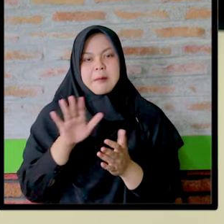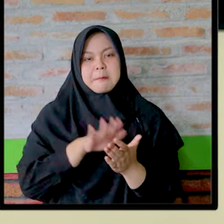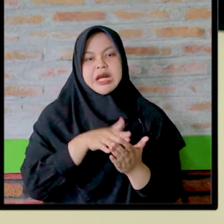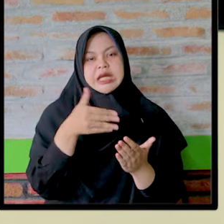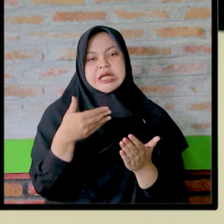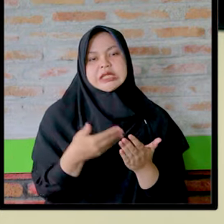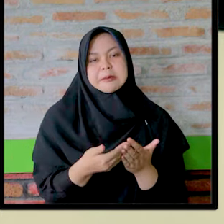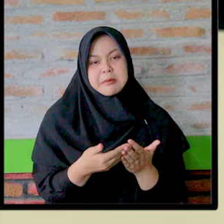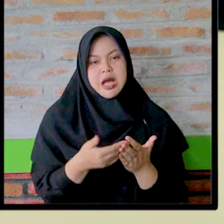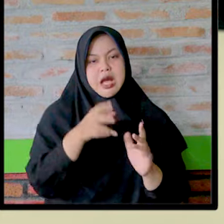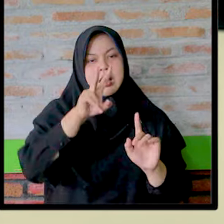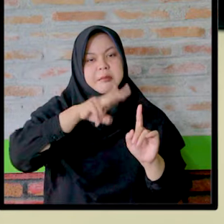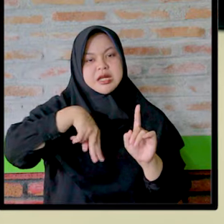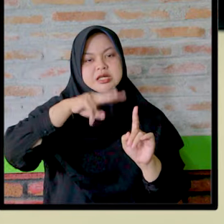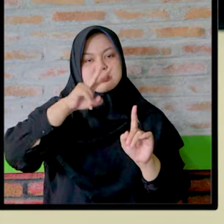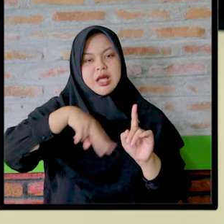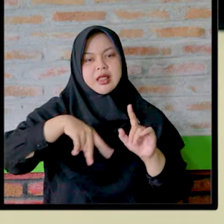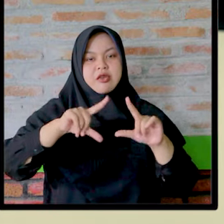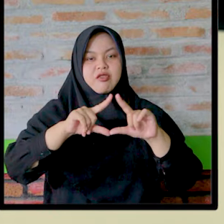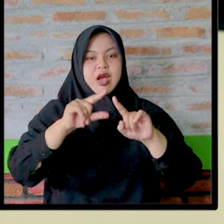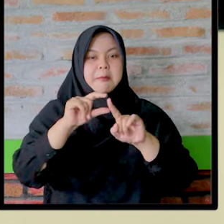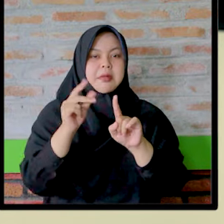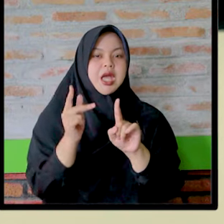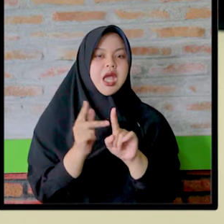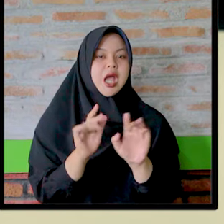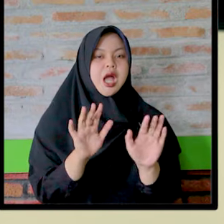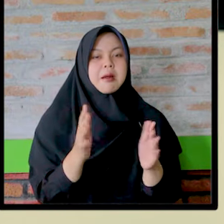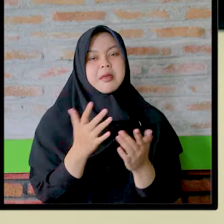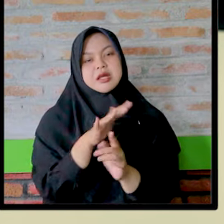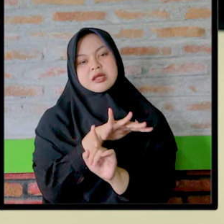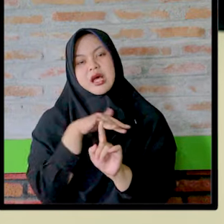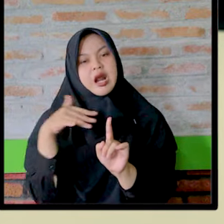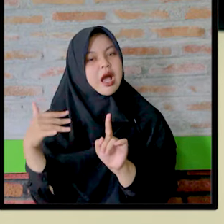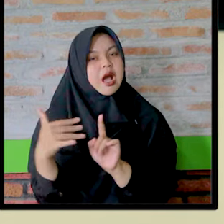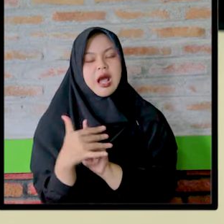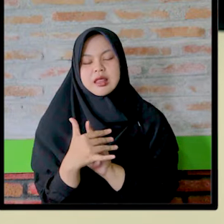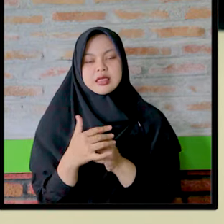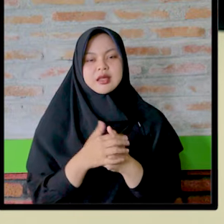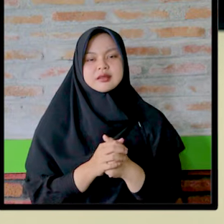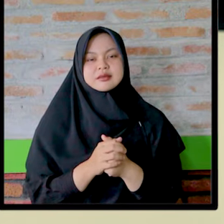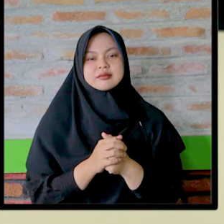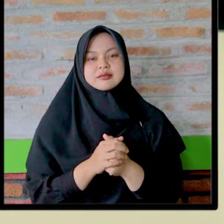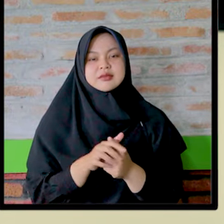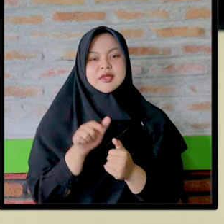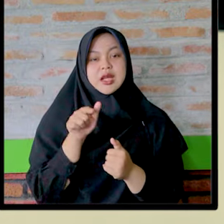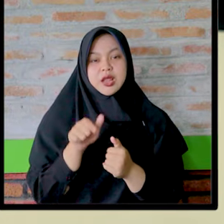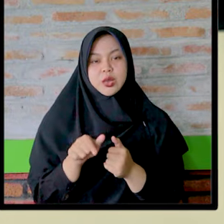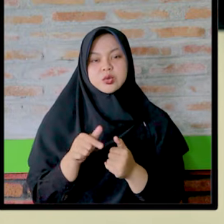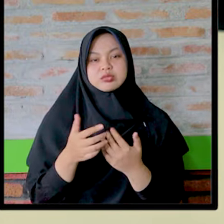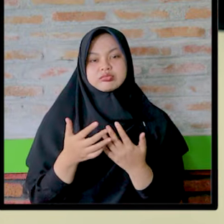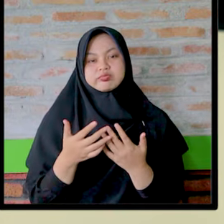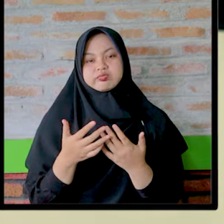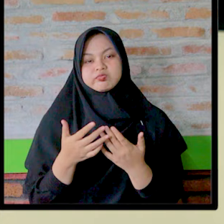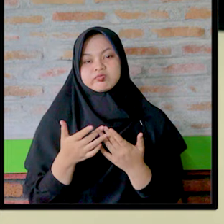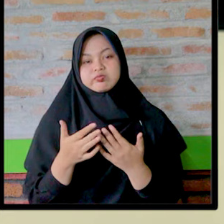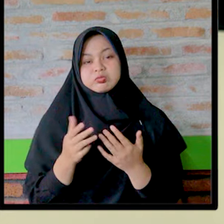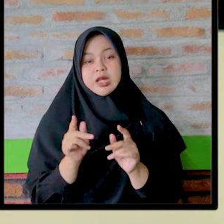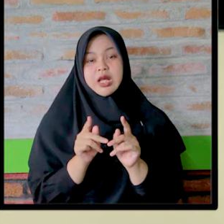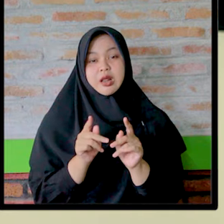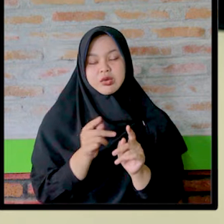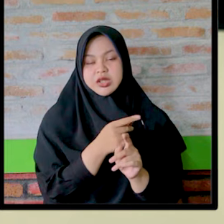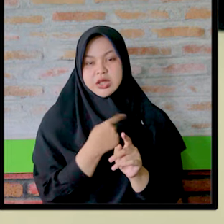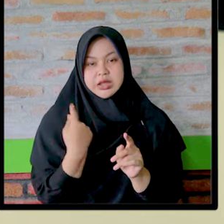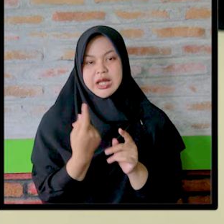perspektif aph-nya masyarakatnya gitu itu kalau yang kita lakukan